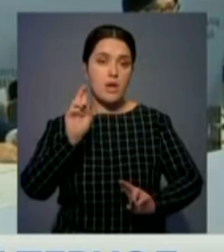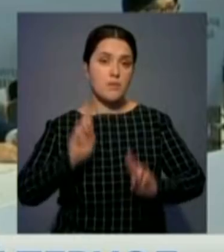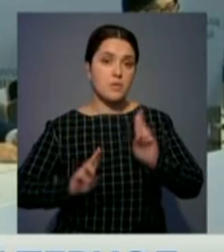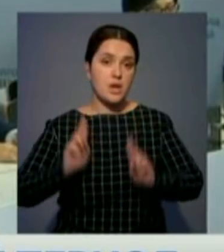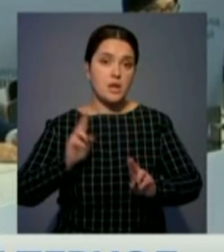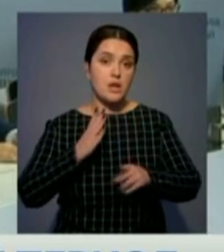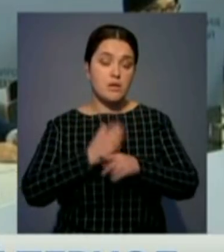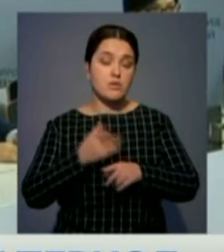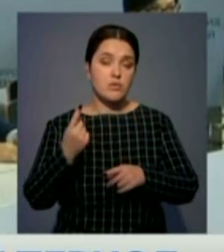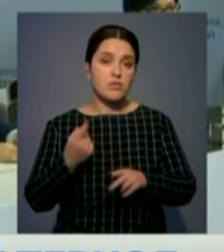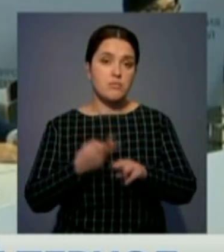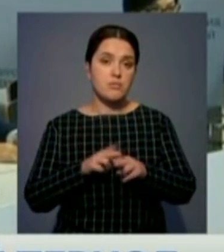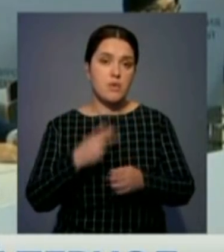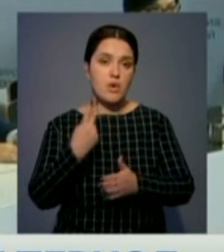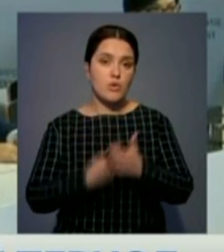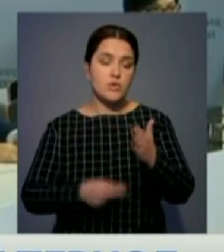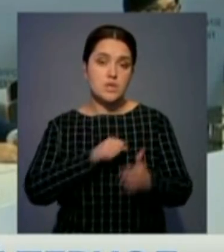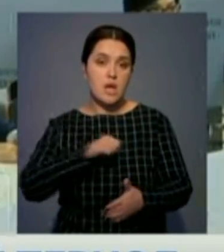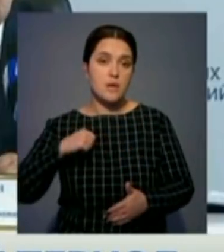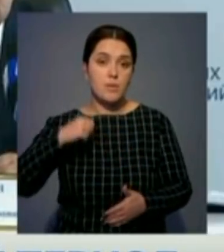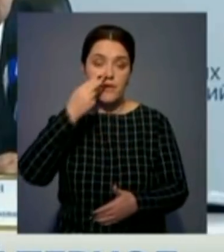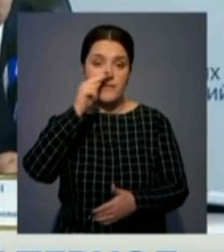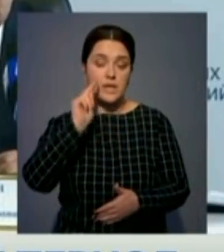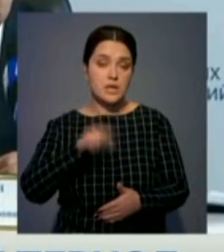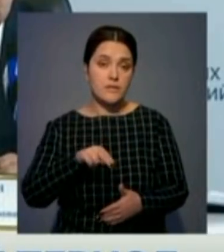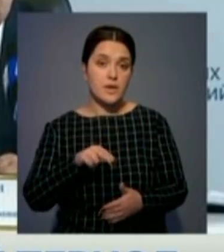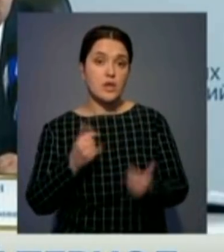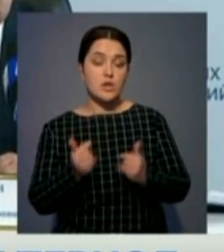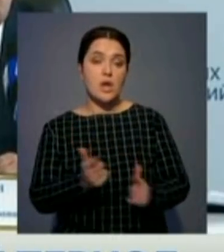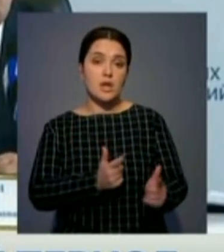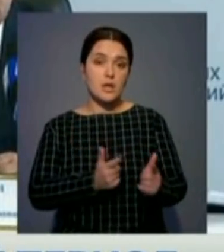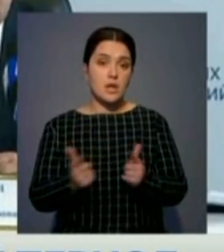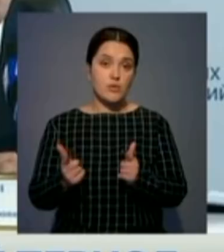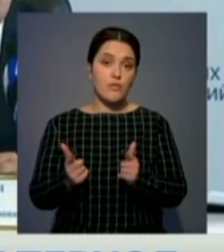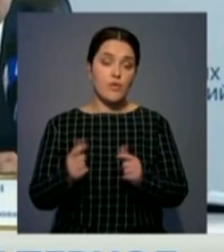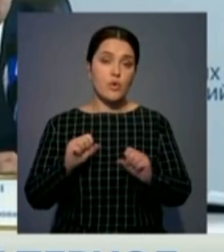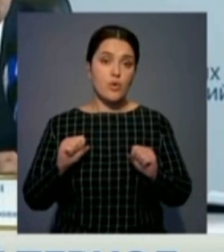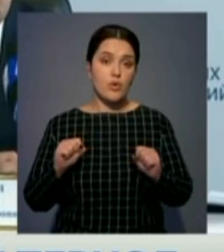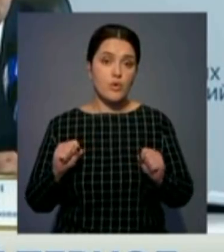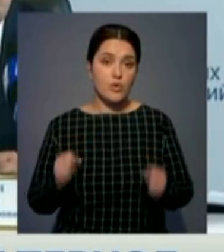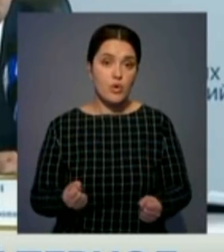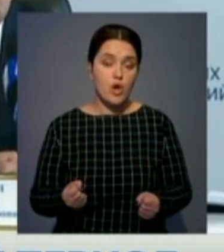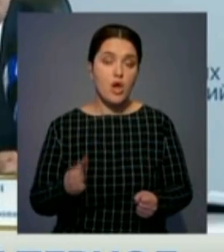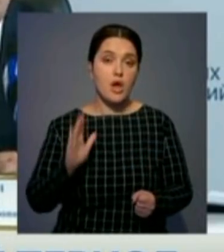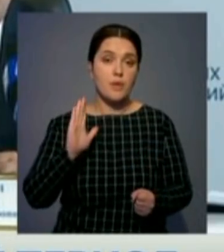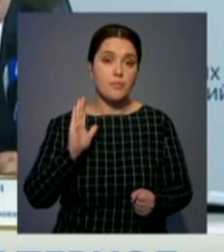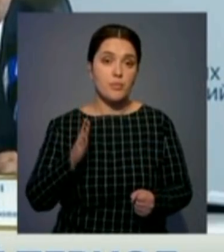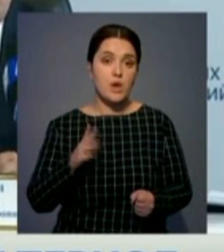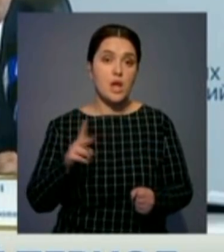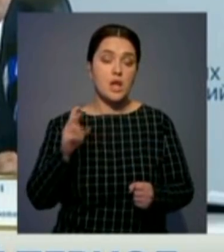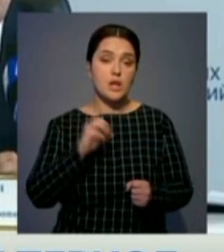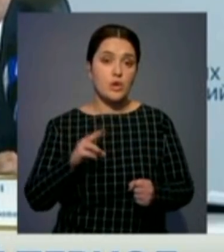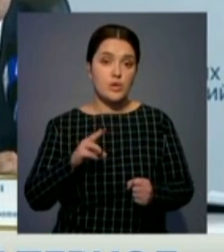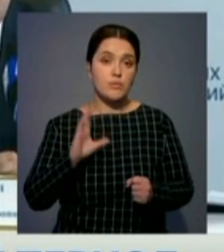отдыхающих приводит к таким печальным последствиям. Сейчас готовится при понижении температуры в некоторых регионах это ледовые